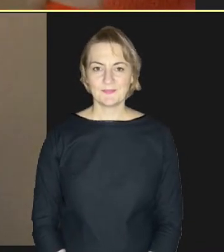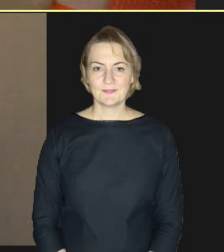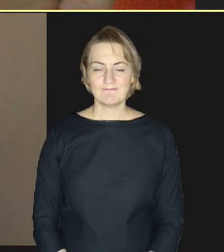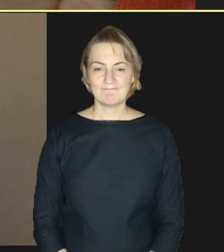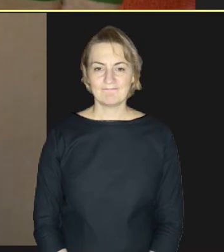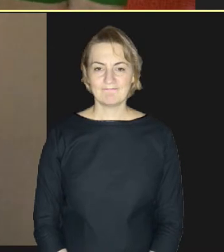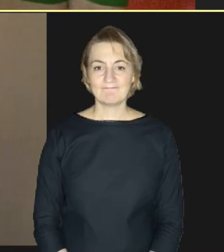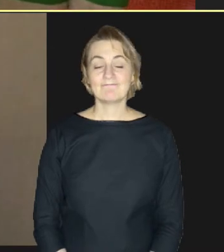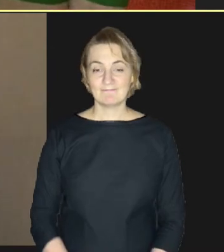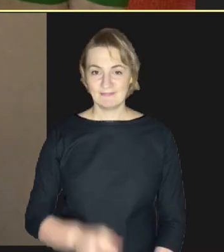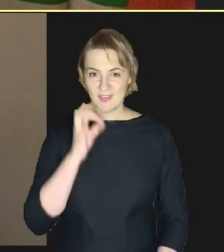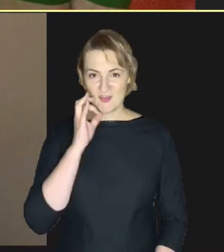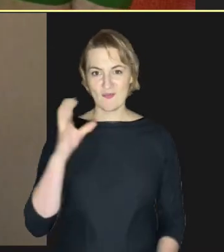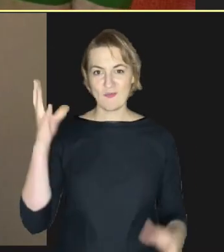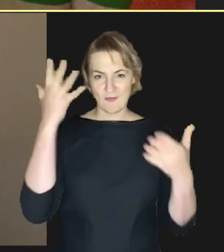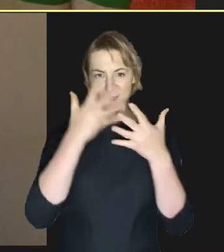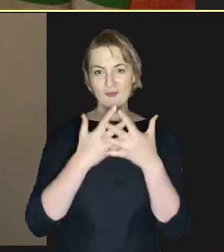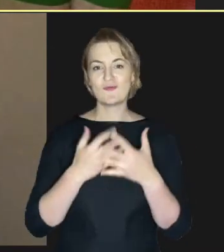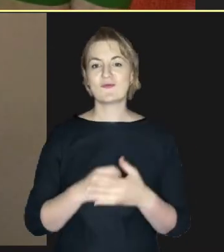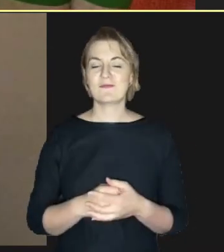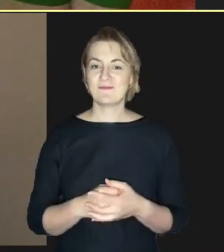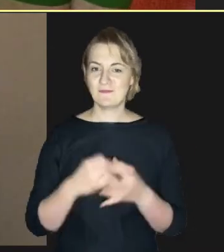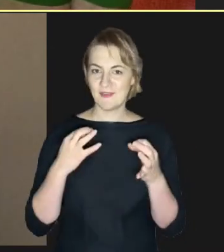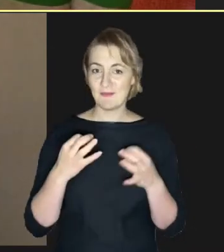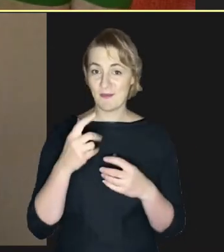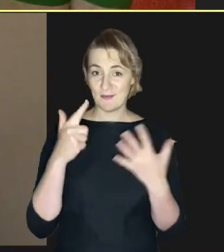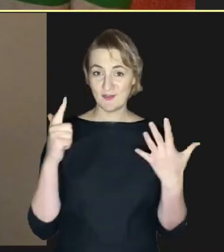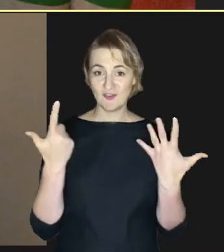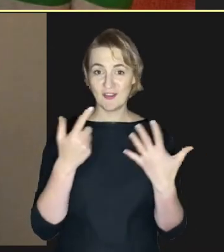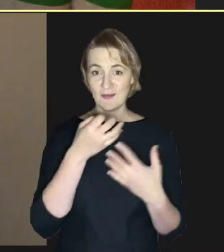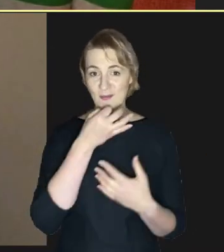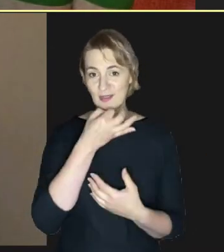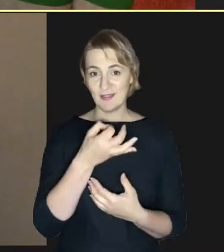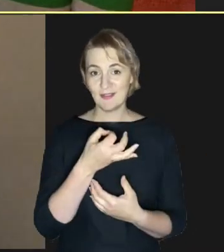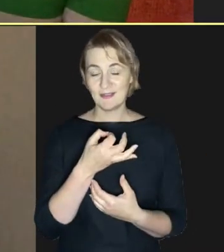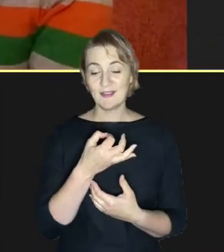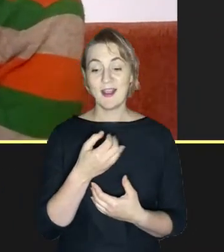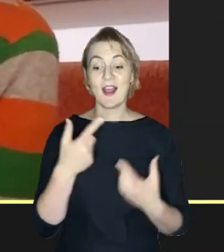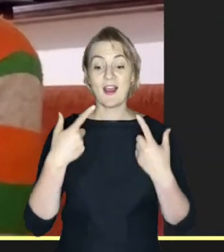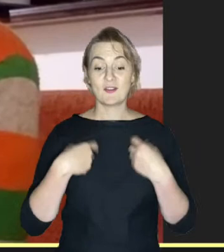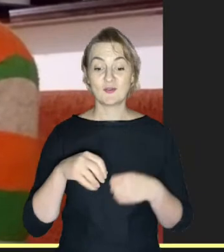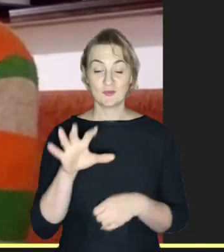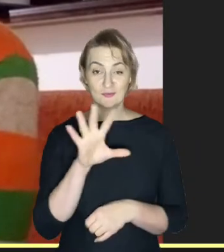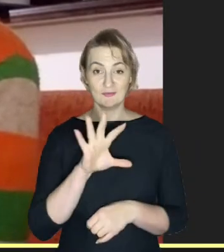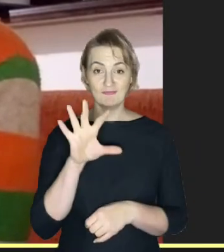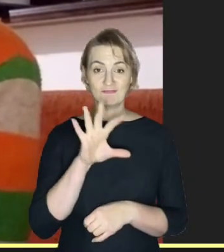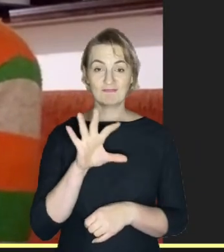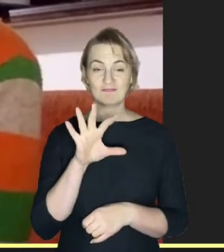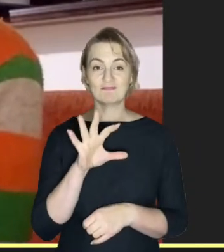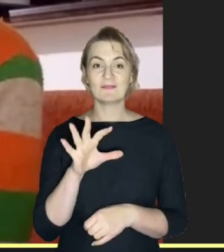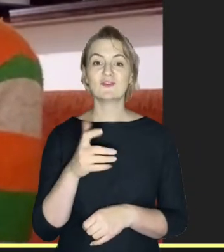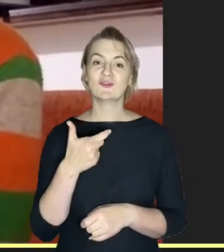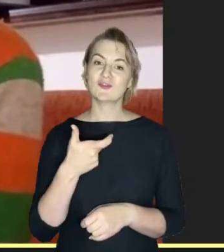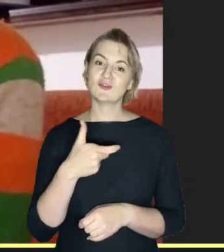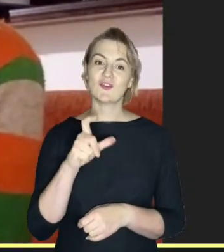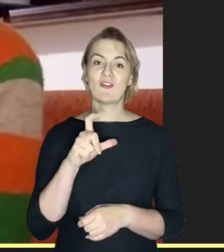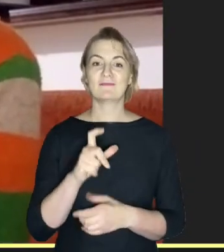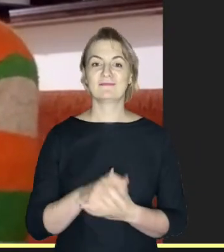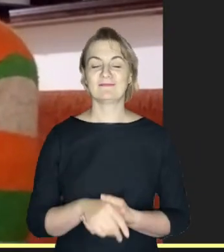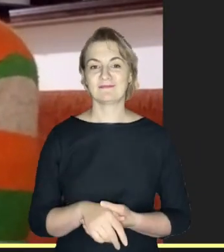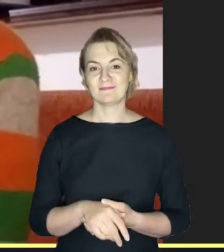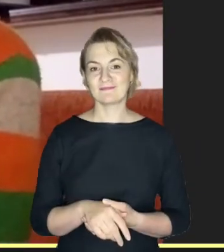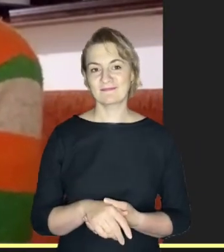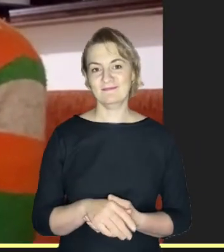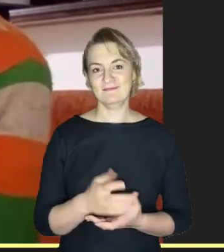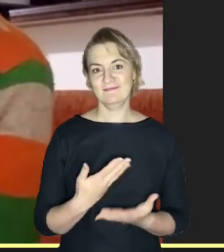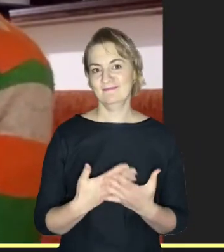Dobry wieczór Państwu. Mamy 7 pytań, a osób oglądających no 100, więc bardzo